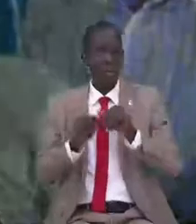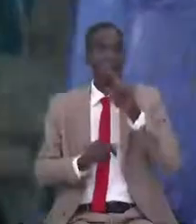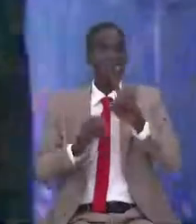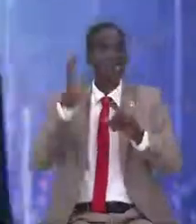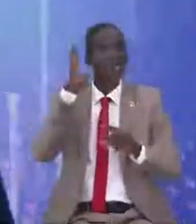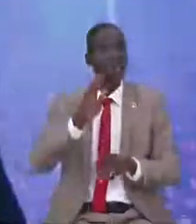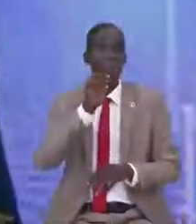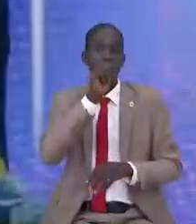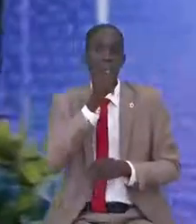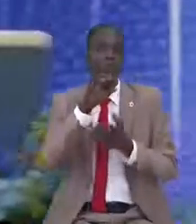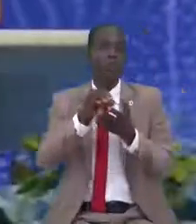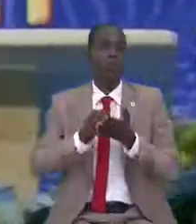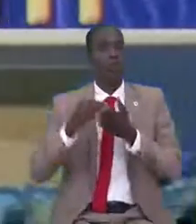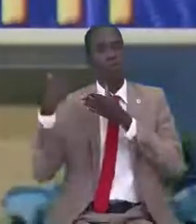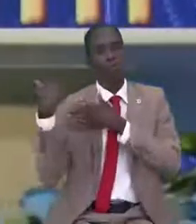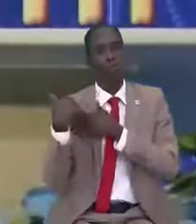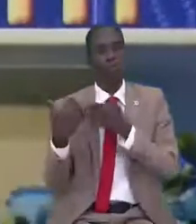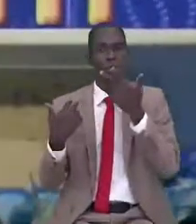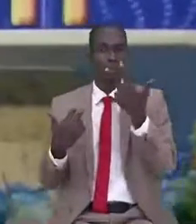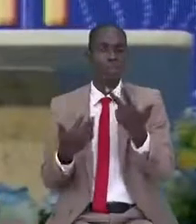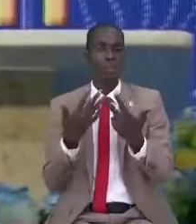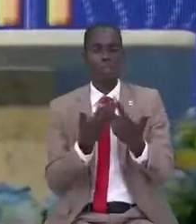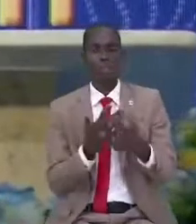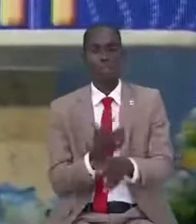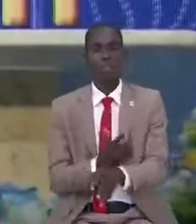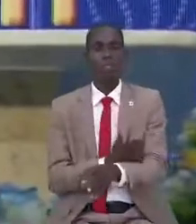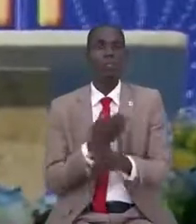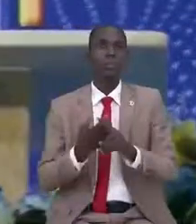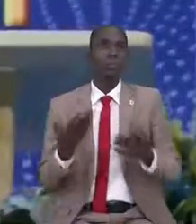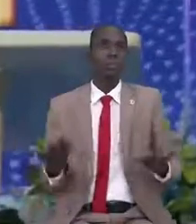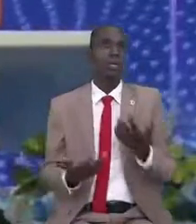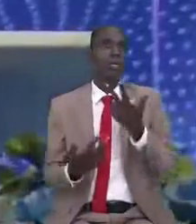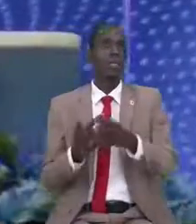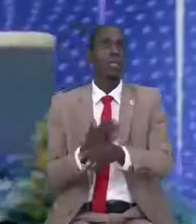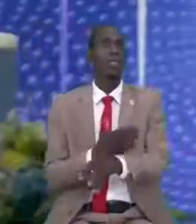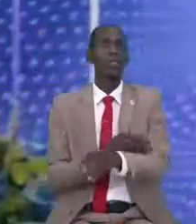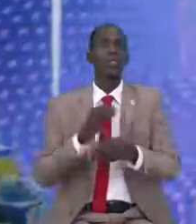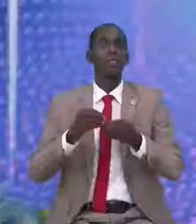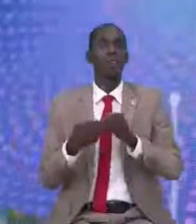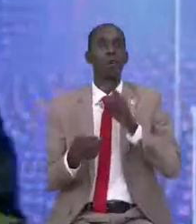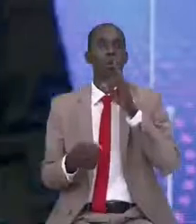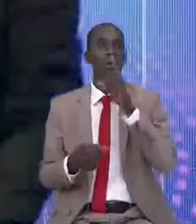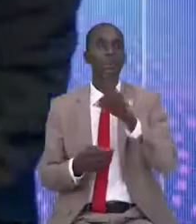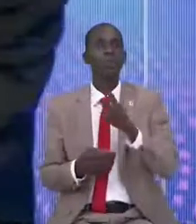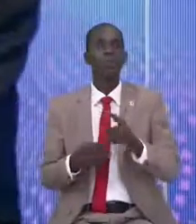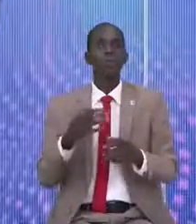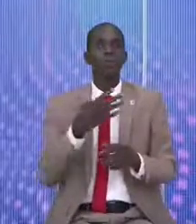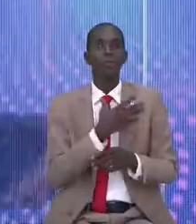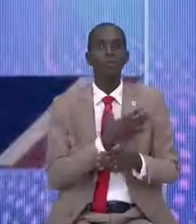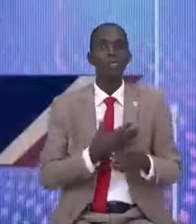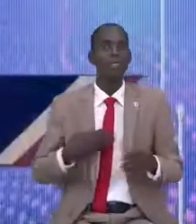son propre fardeau. Nous allons voir trois sous-thèmes ici. 1. Porter